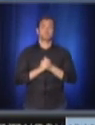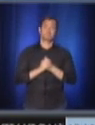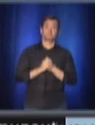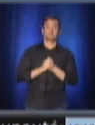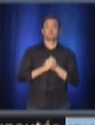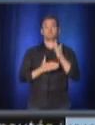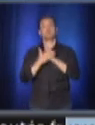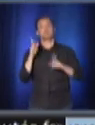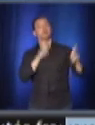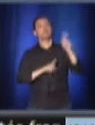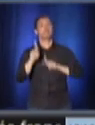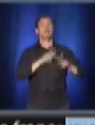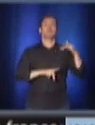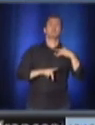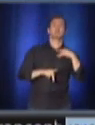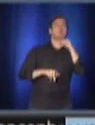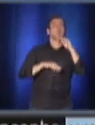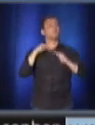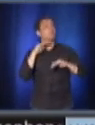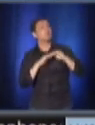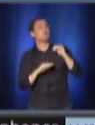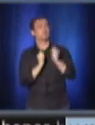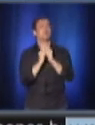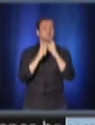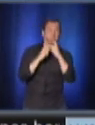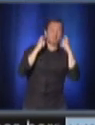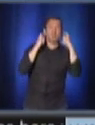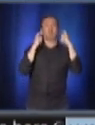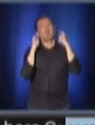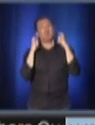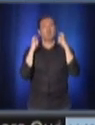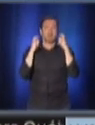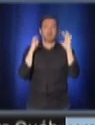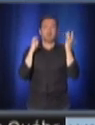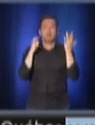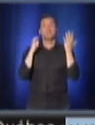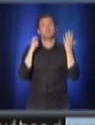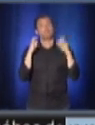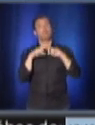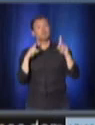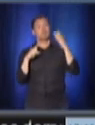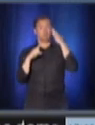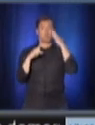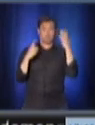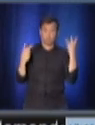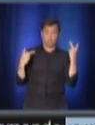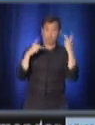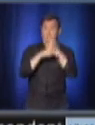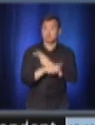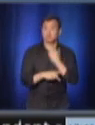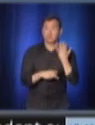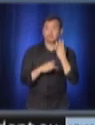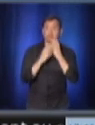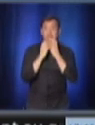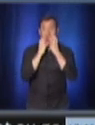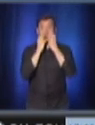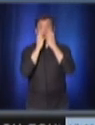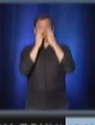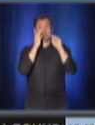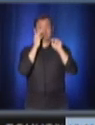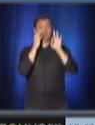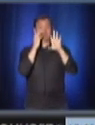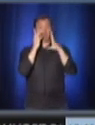un N95. Vous allez mal l'utiliser, vous n'aurez pas la protection requise. Donc, comme la plupart